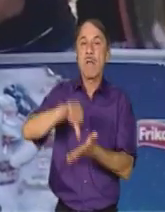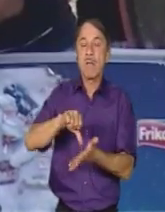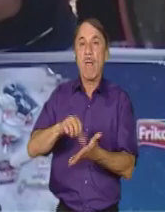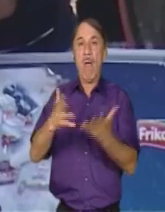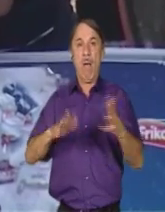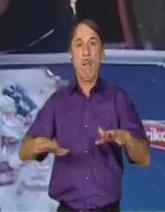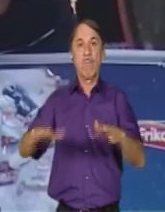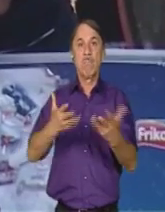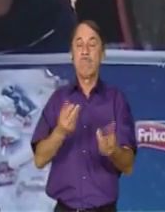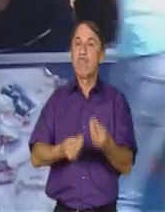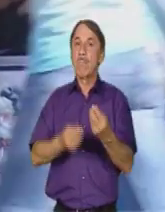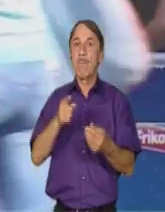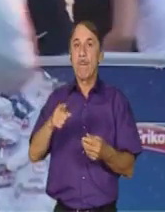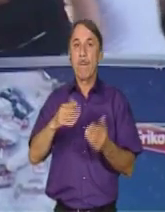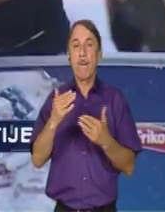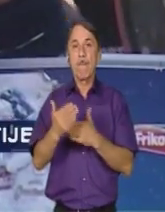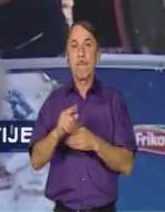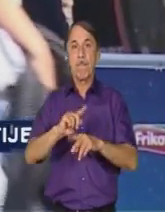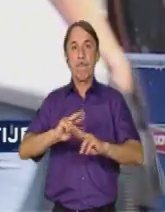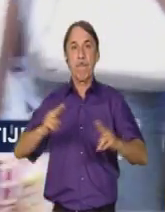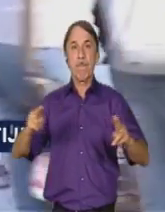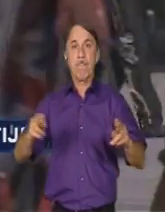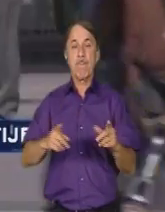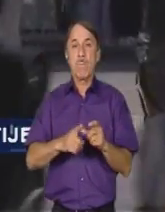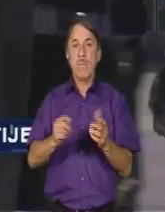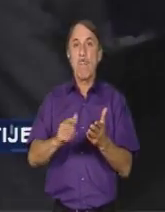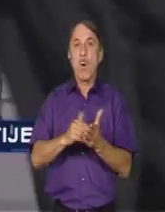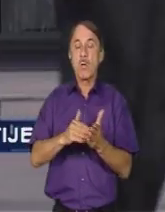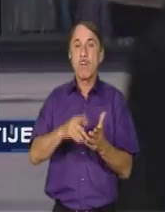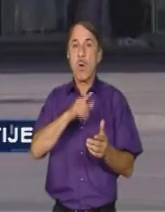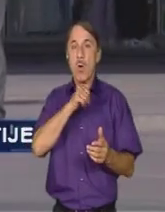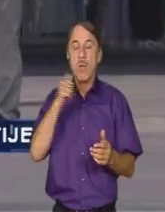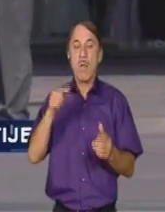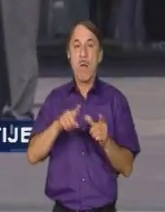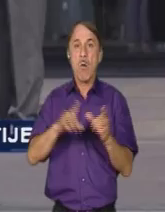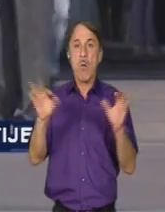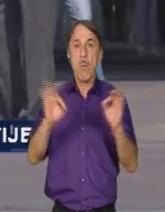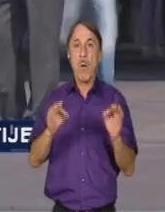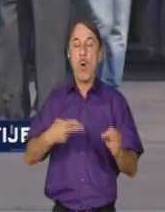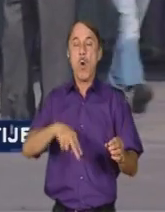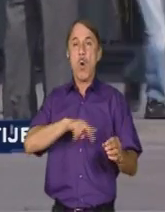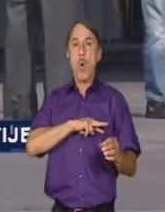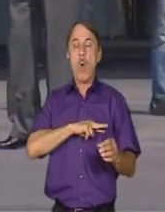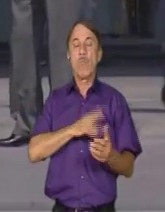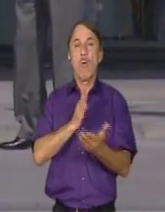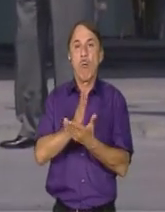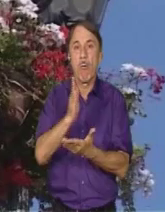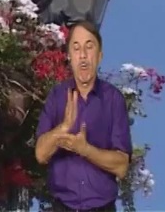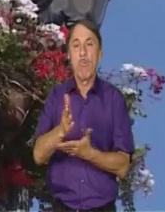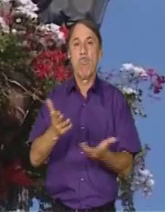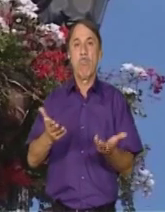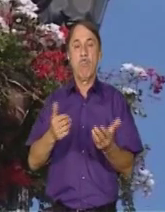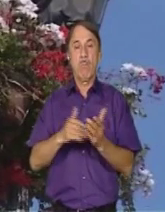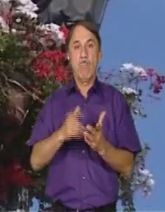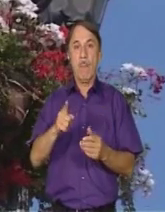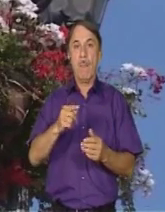prognoze budućih izbora. Građanima su, kako je rekao, u ovom trenutku potrebne državno i nacionalno odgovorne partije koje se